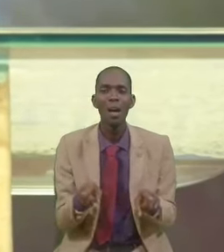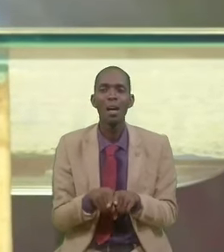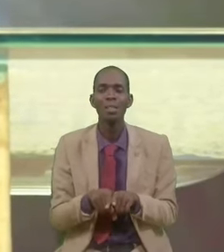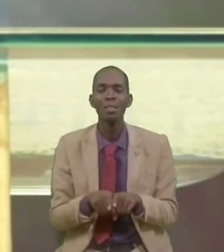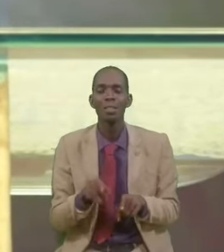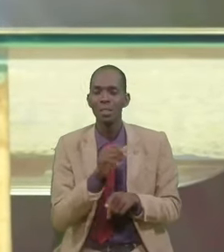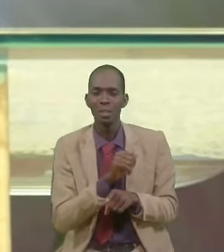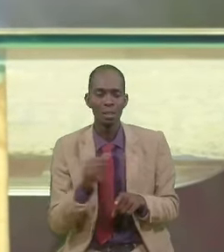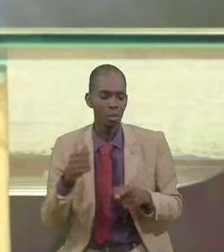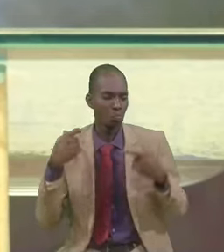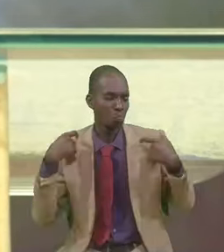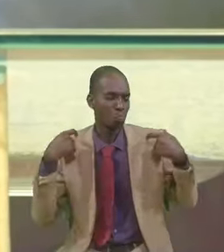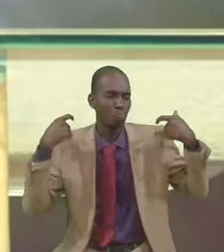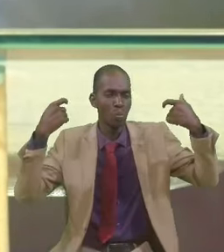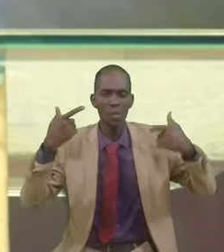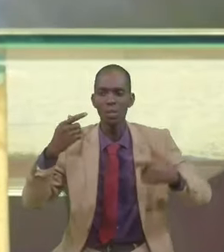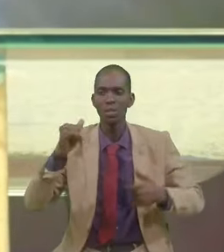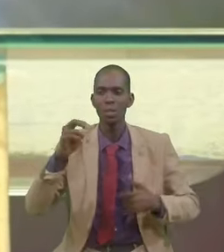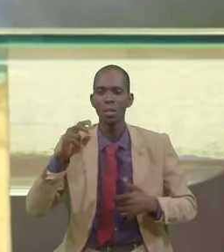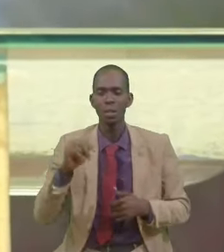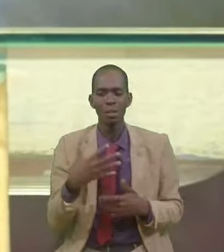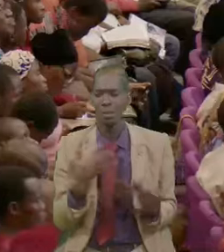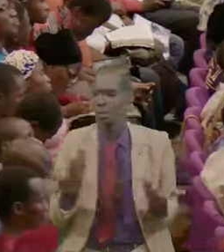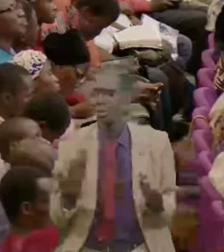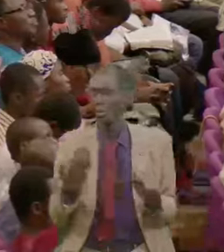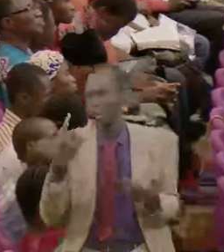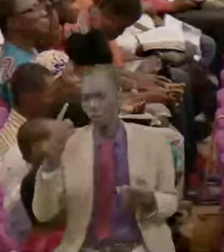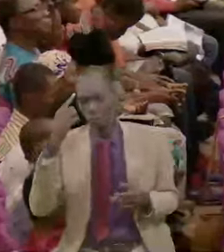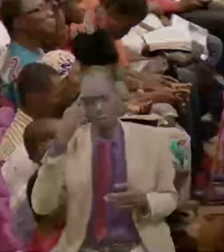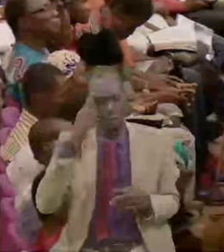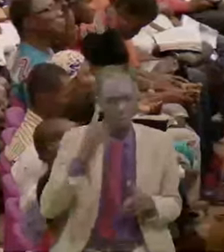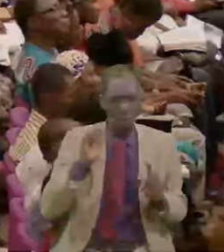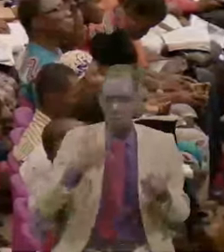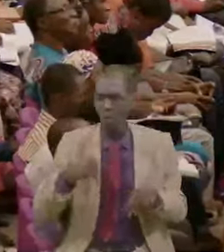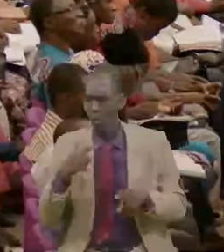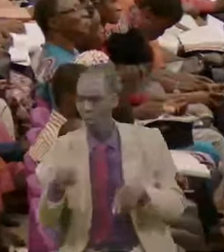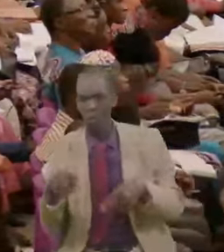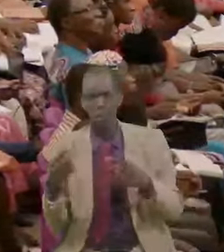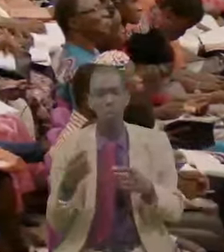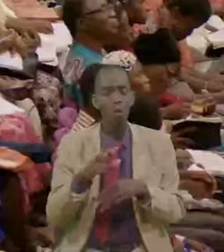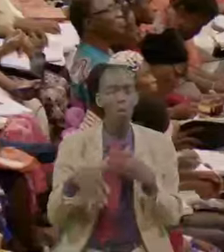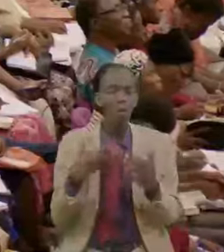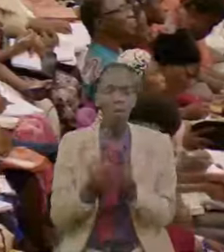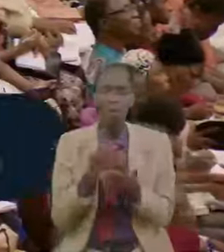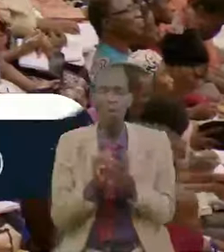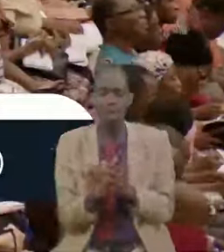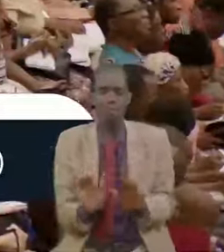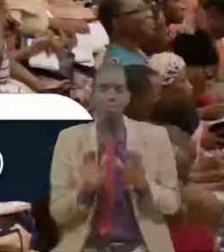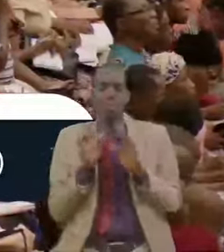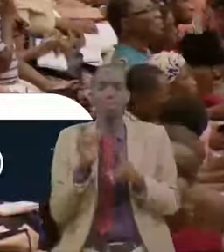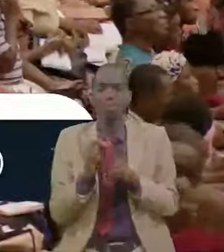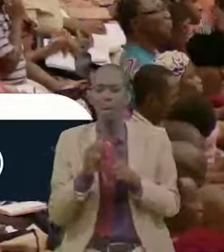comme géant et c'est comme où irons-nous? Où est-ce que nous pouvons aller? Cette terreur est ôtée ce